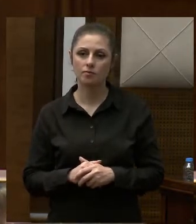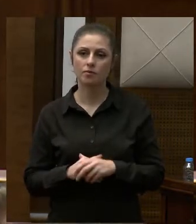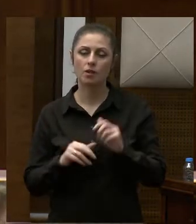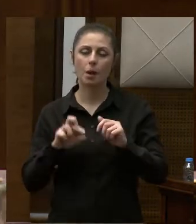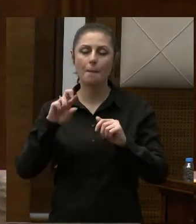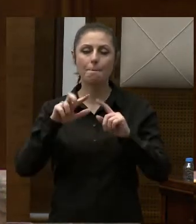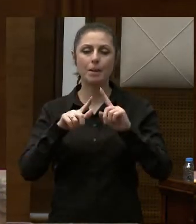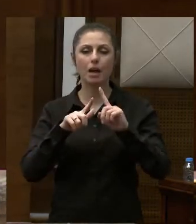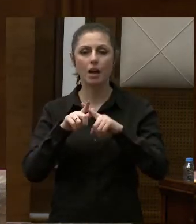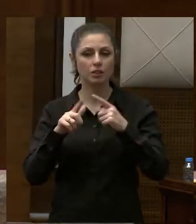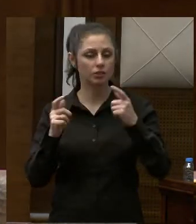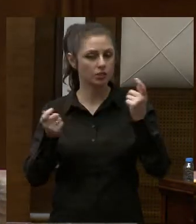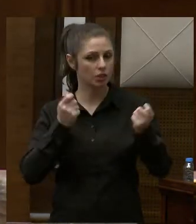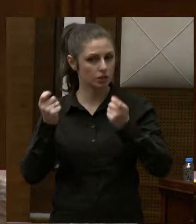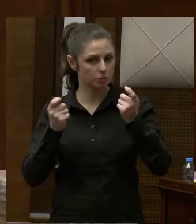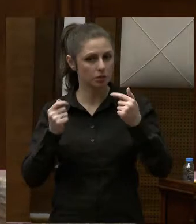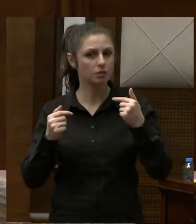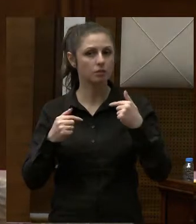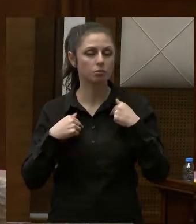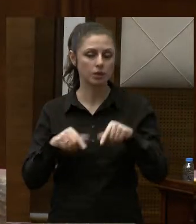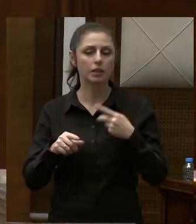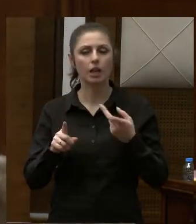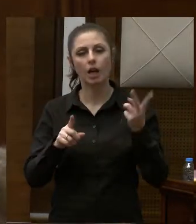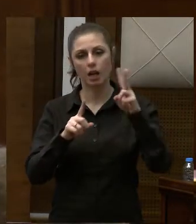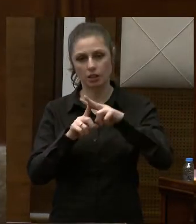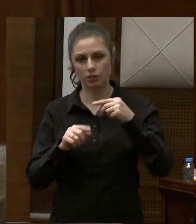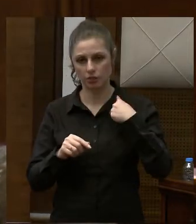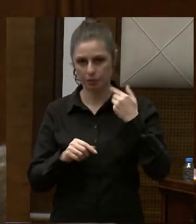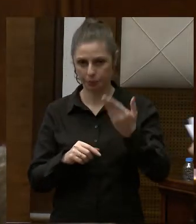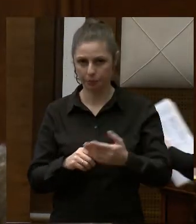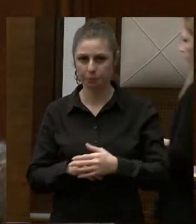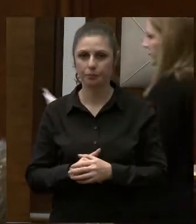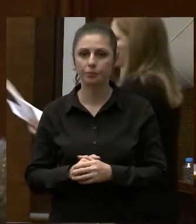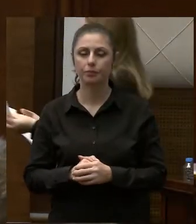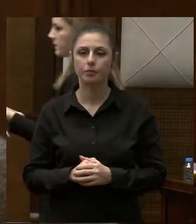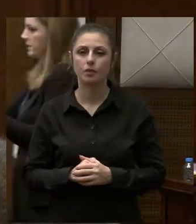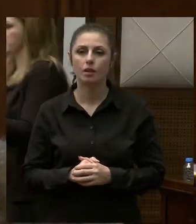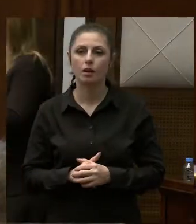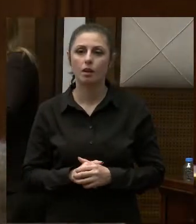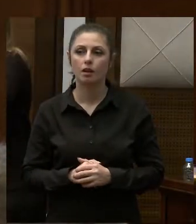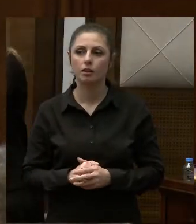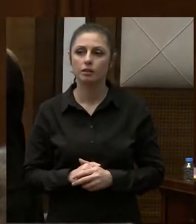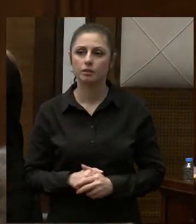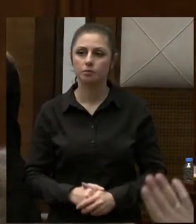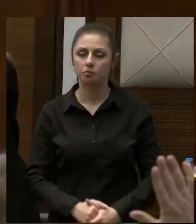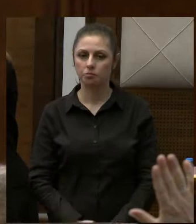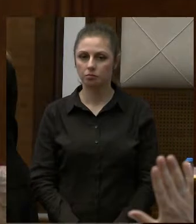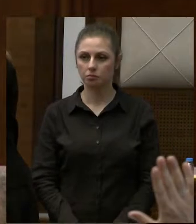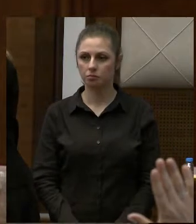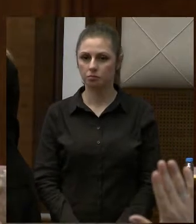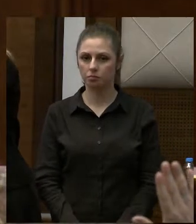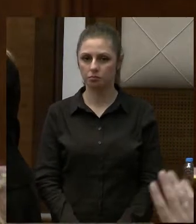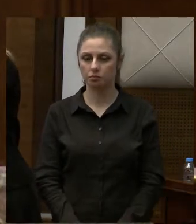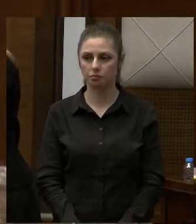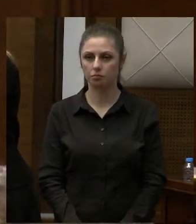Plan çalışmasını, proje çalışmasını, harita çalışmasını arkadaşlarımız yapacak. Ben de katılacağım. İmar komisyonuna havalesini oylarınıza sunuyorum. Kabul edenler, etmeyenler